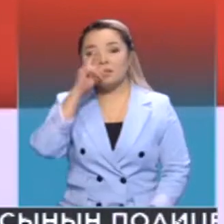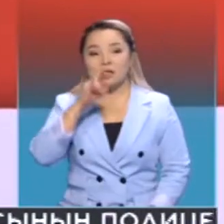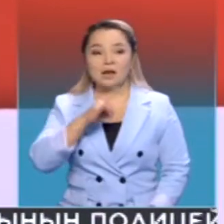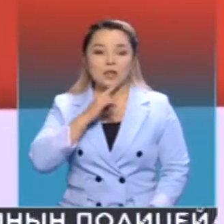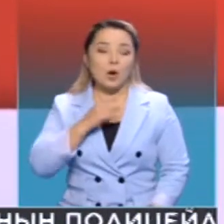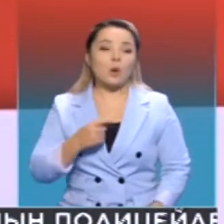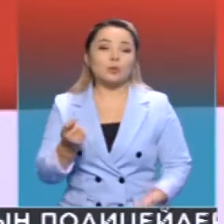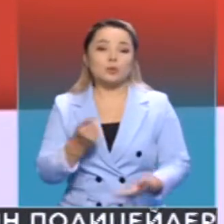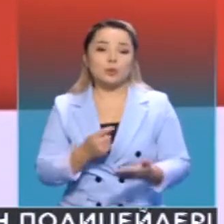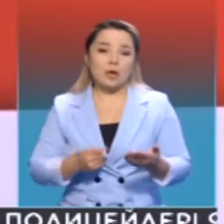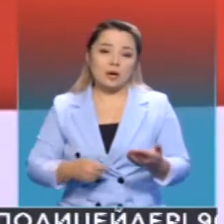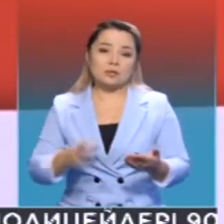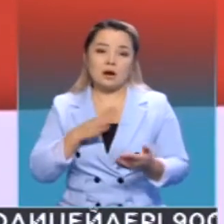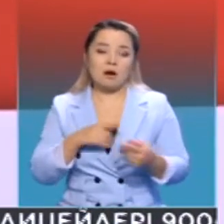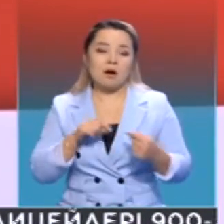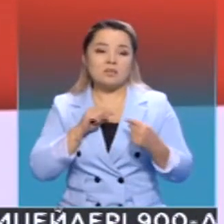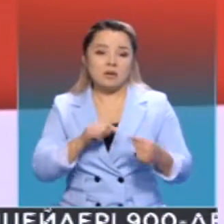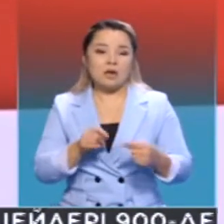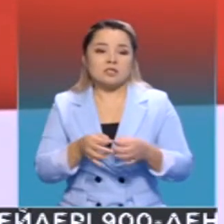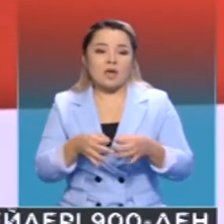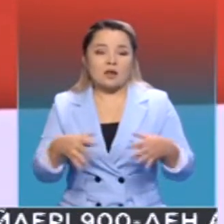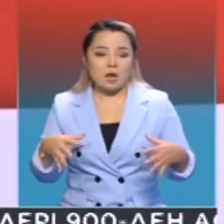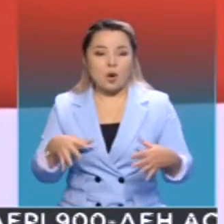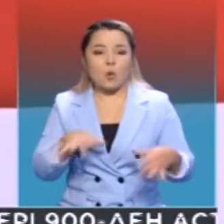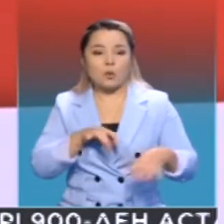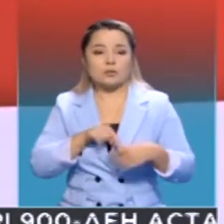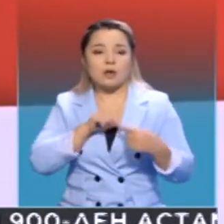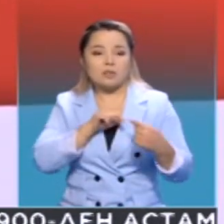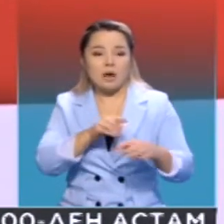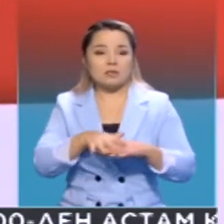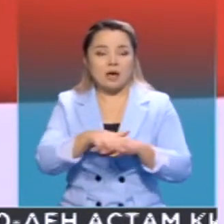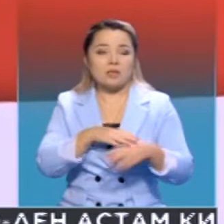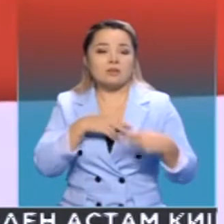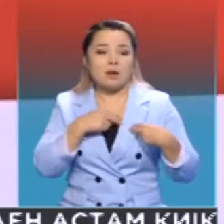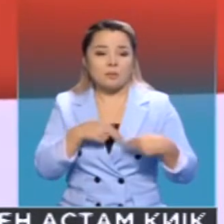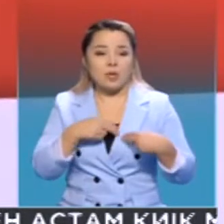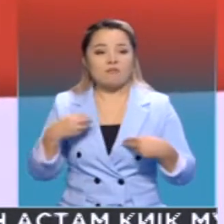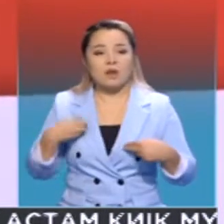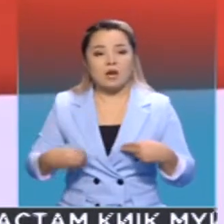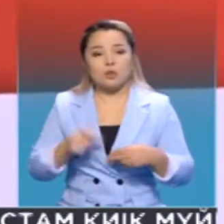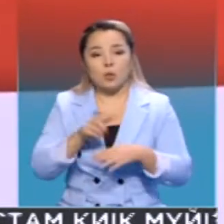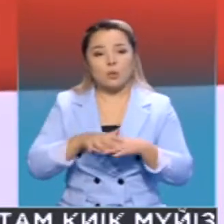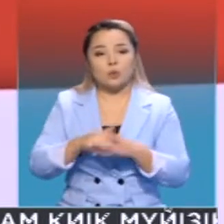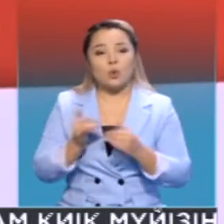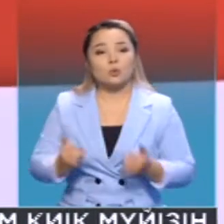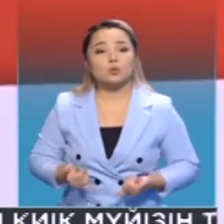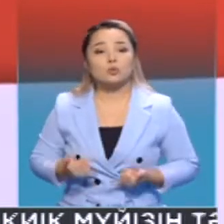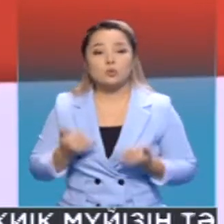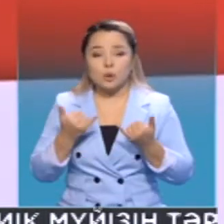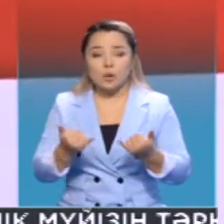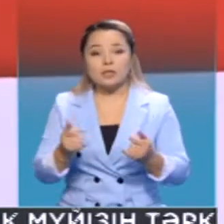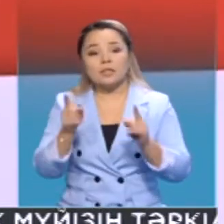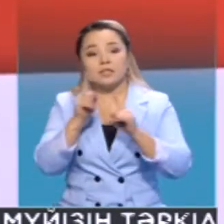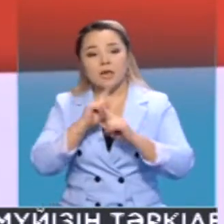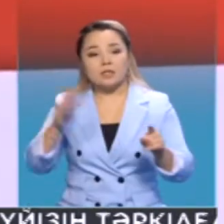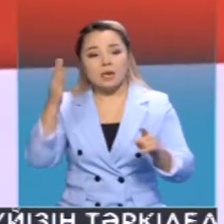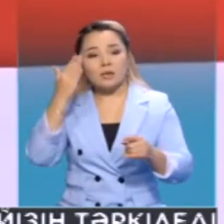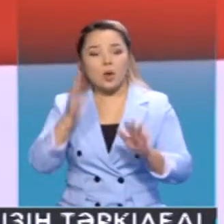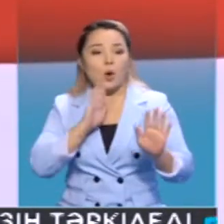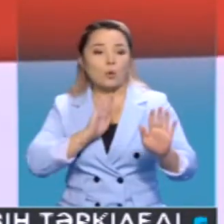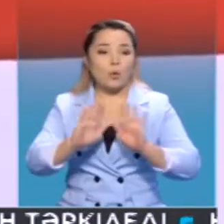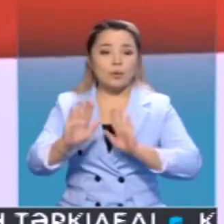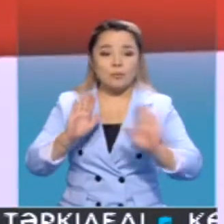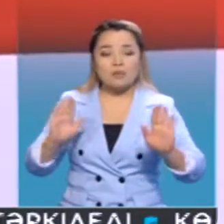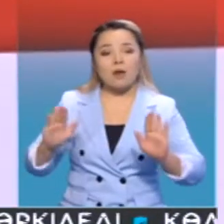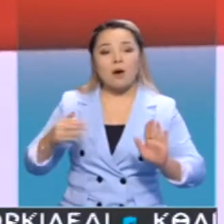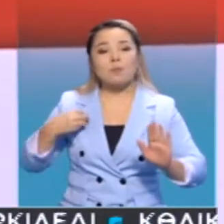Қазақстандық суретші антиядролық қозғалыстың белсенді өкілі Кәріпбек Күйіковтің еңбектері Франция жұртшылығына ұсынылды. Ерекше талант иесінің көрмесі